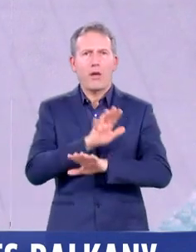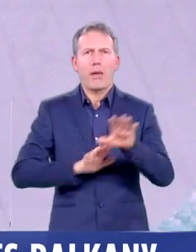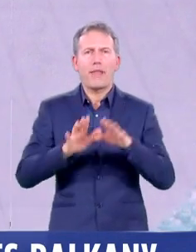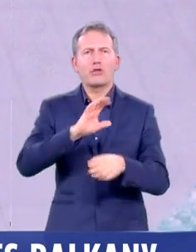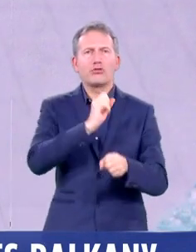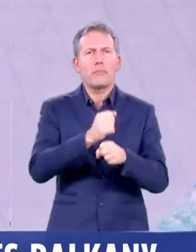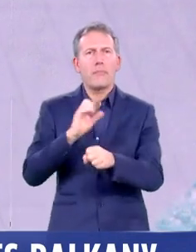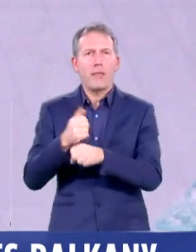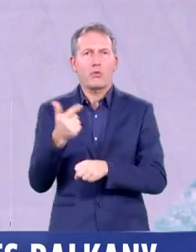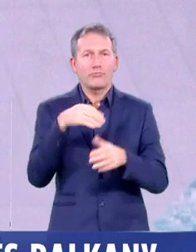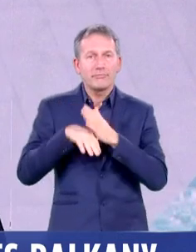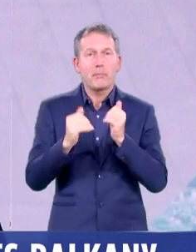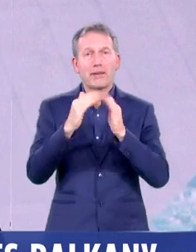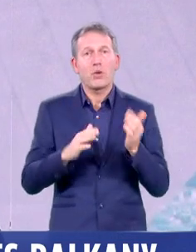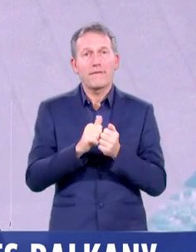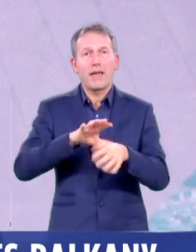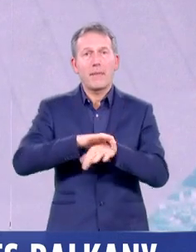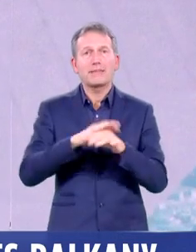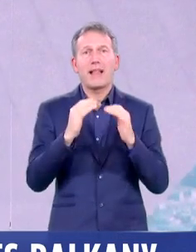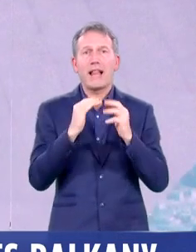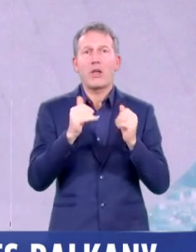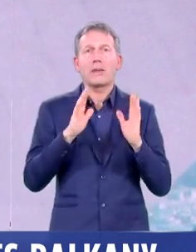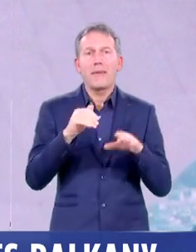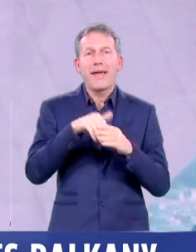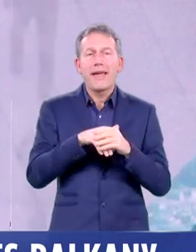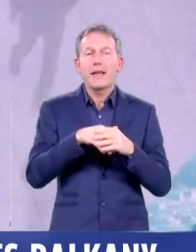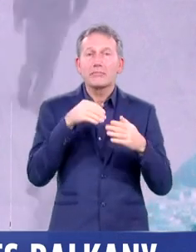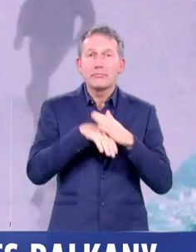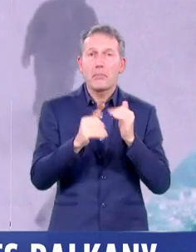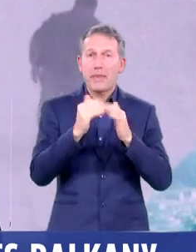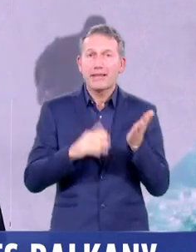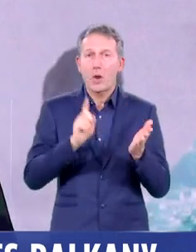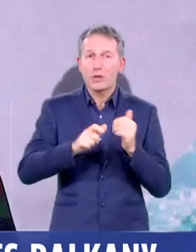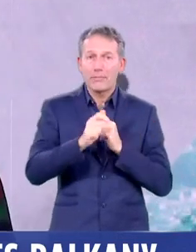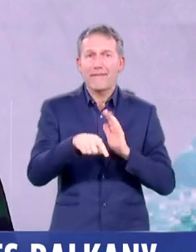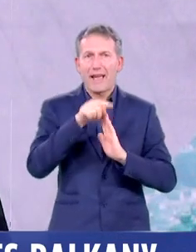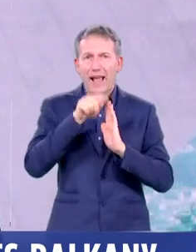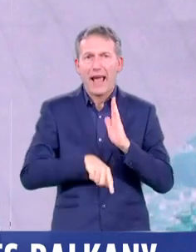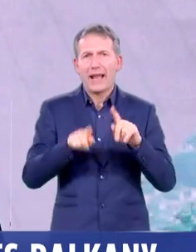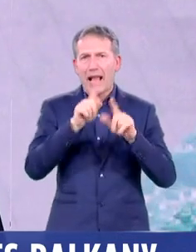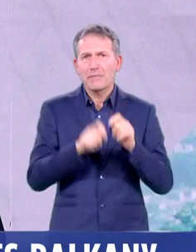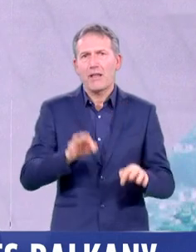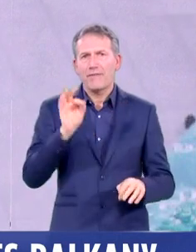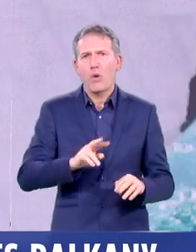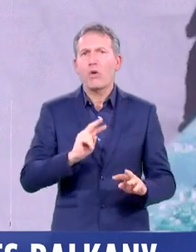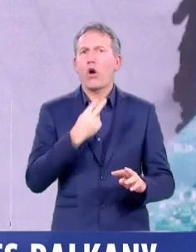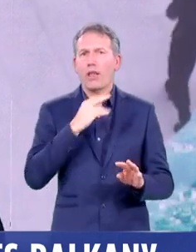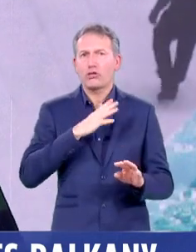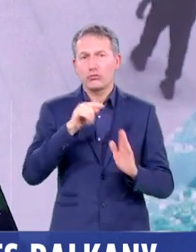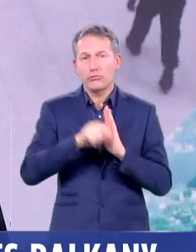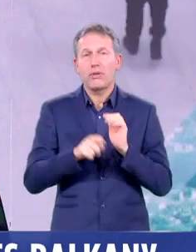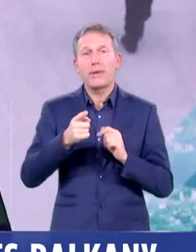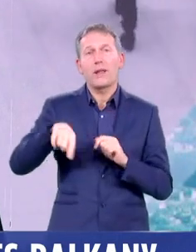cette peine à domicile avec un bracelet électronique. Mais qui dit détention à domicile dit règles à respecter, dit contraintes. Et